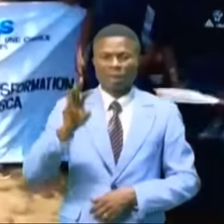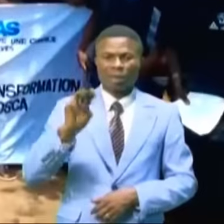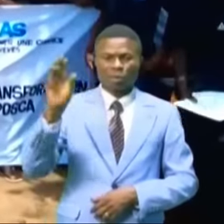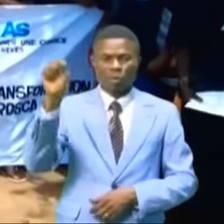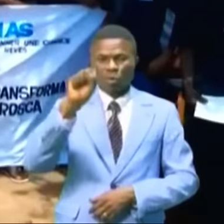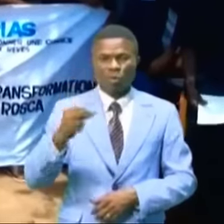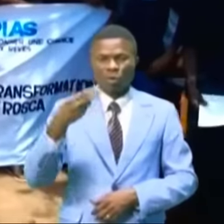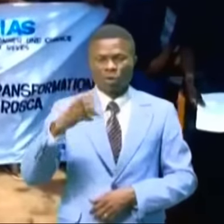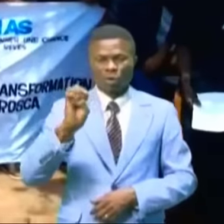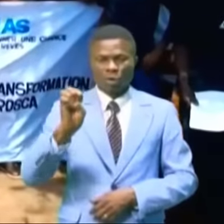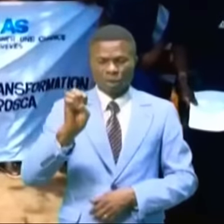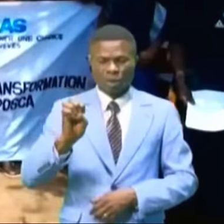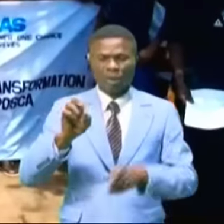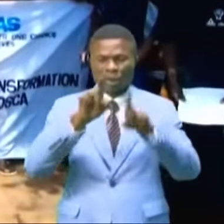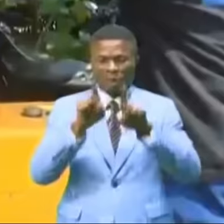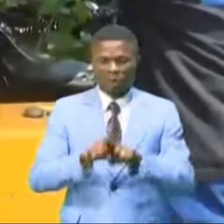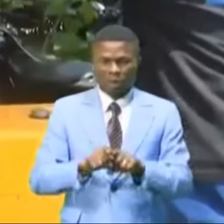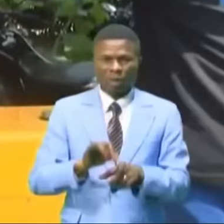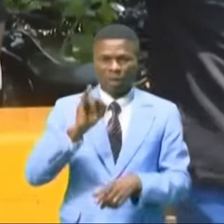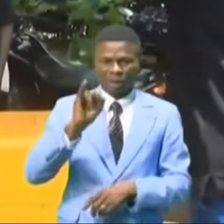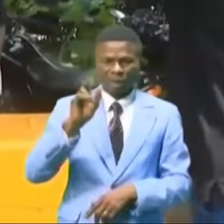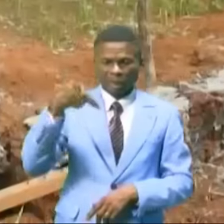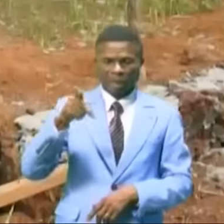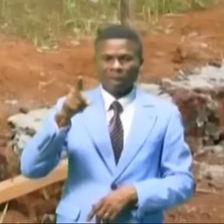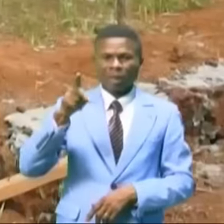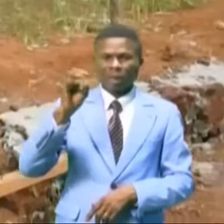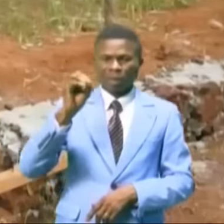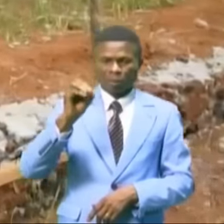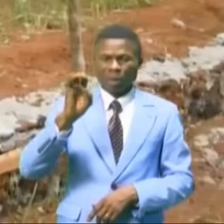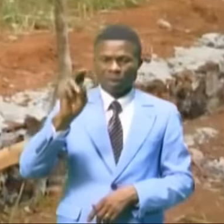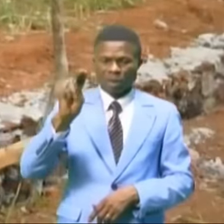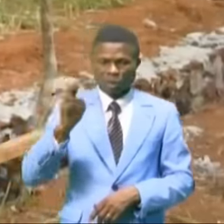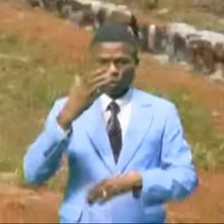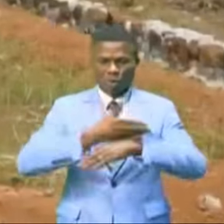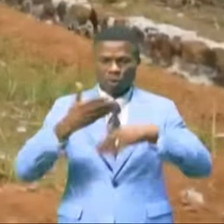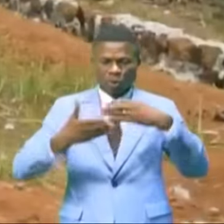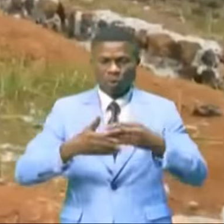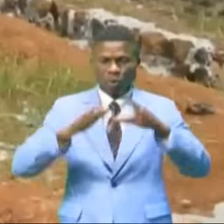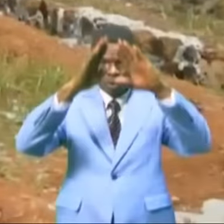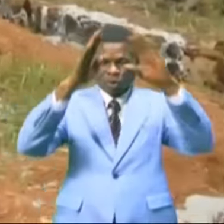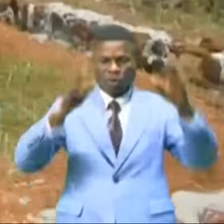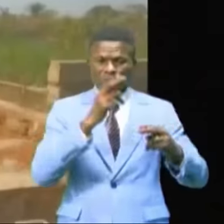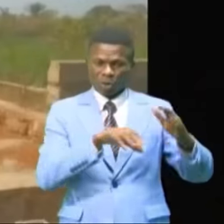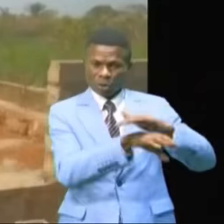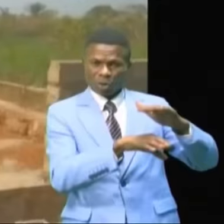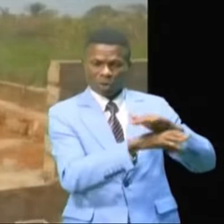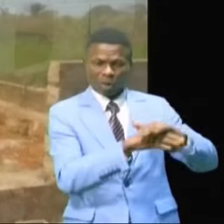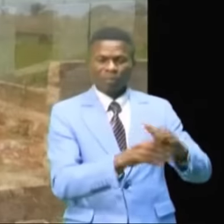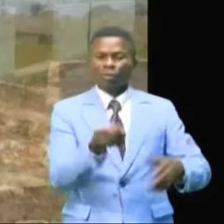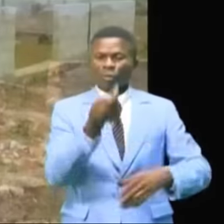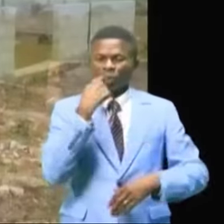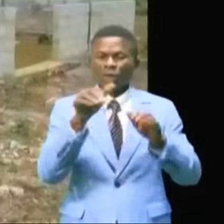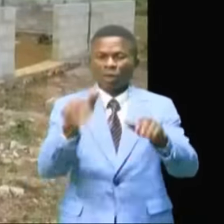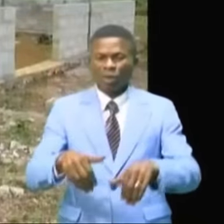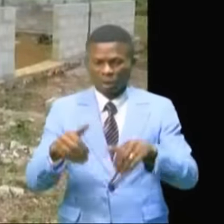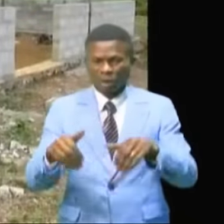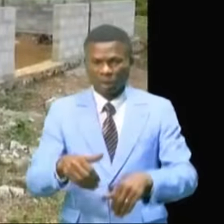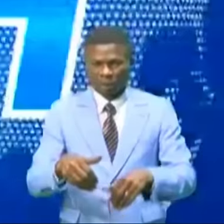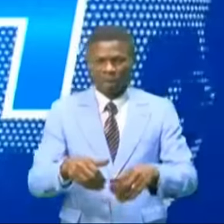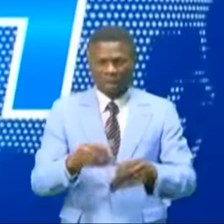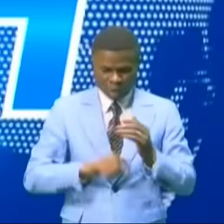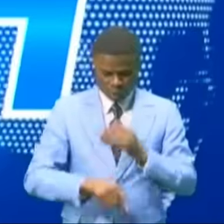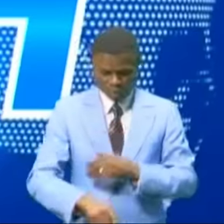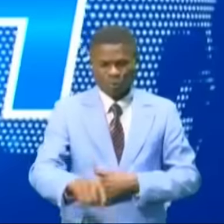enfin une nouvelle ville pour Ipino et Kopebas. Des constructions de dépôts pour le stockage des produits agricoles sont en